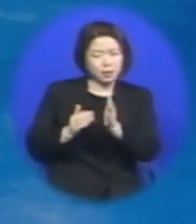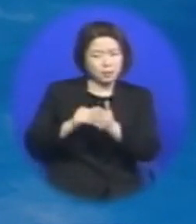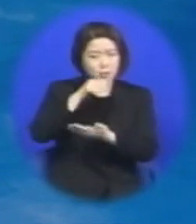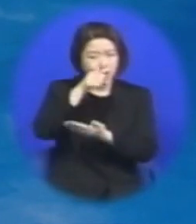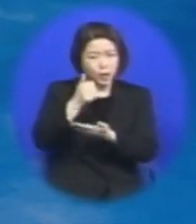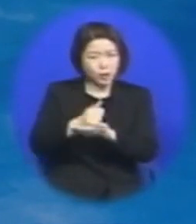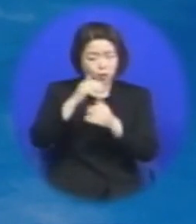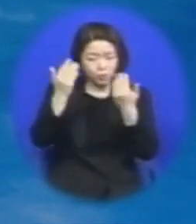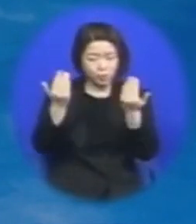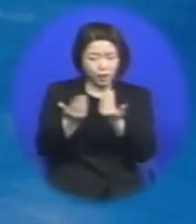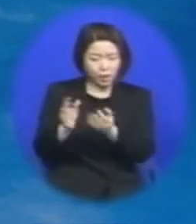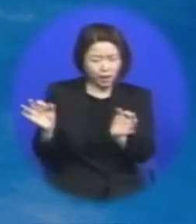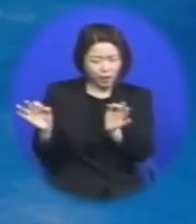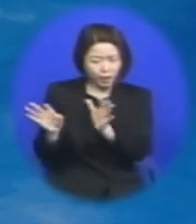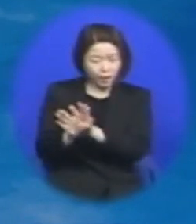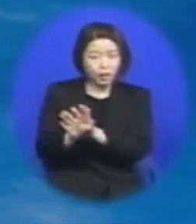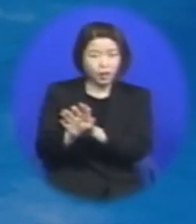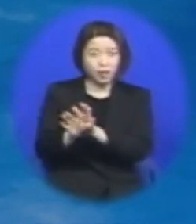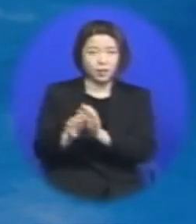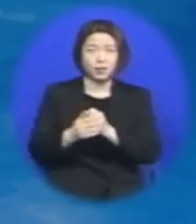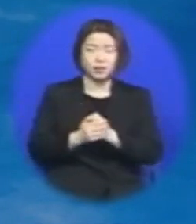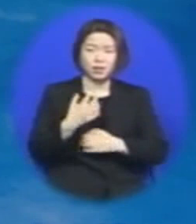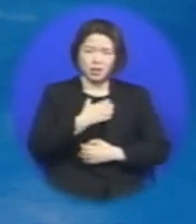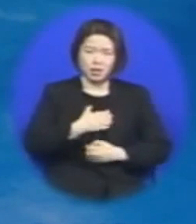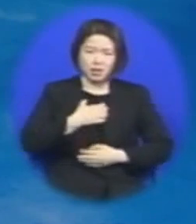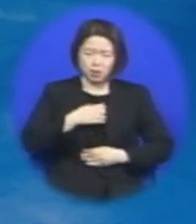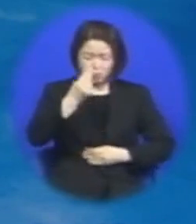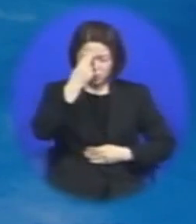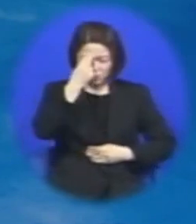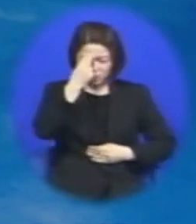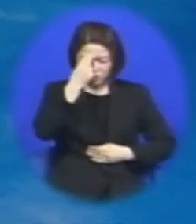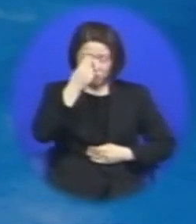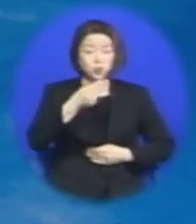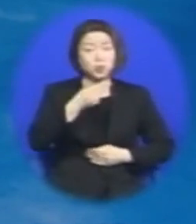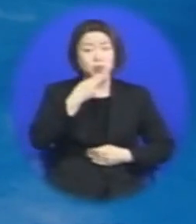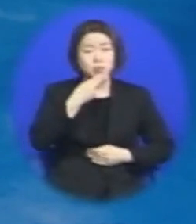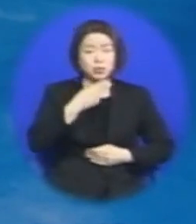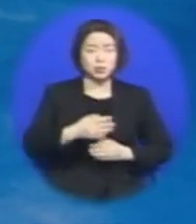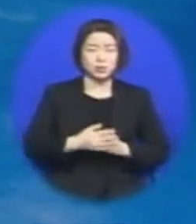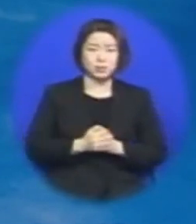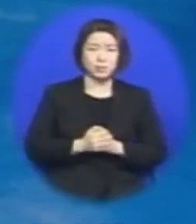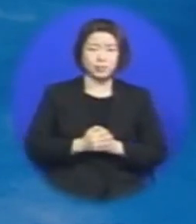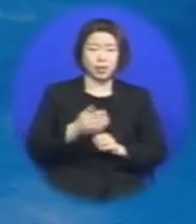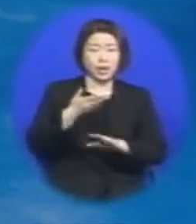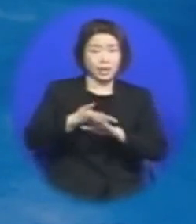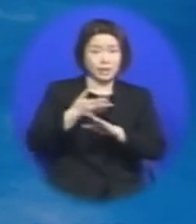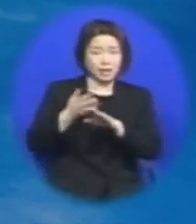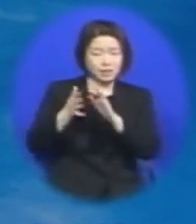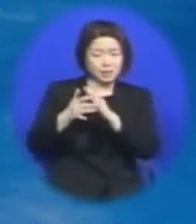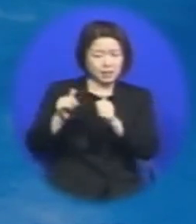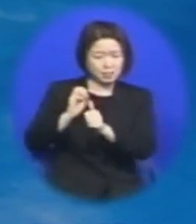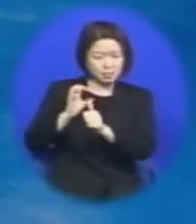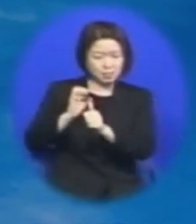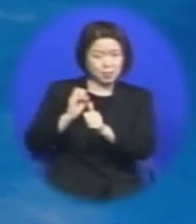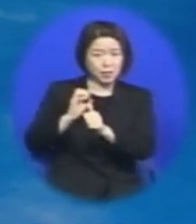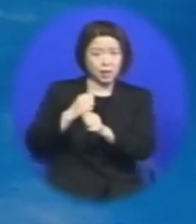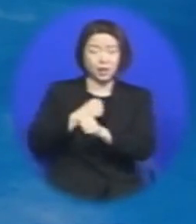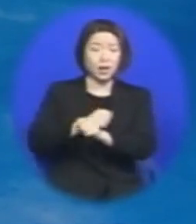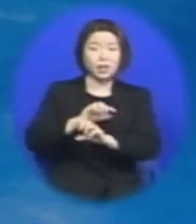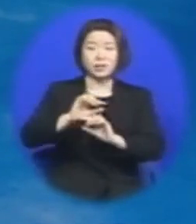다 청산해 버리고 염려와 근심이 없어요 남의 말 하는게